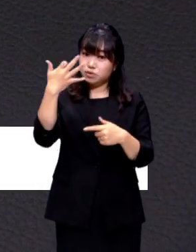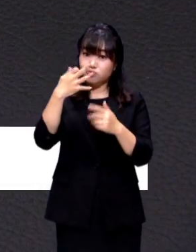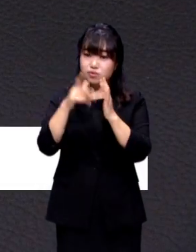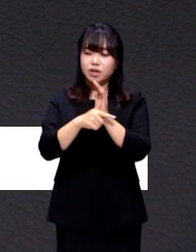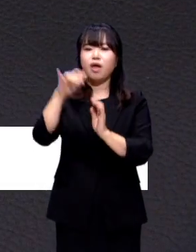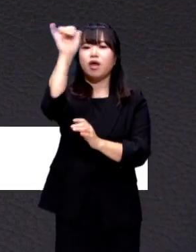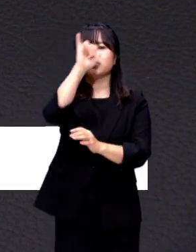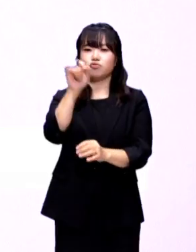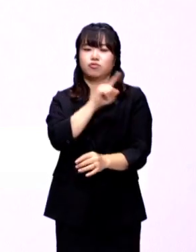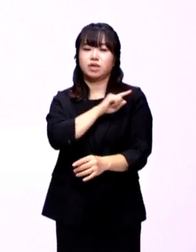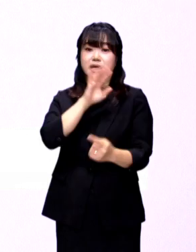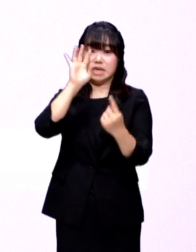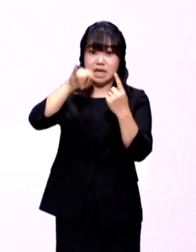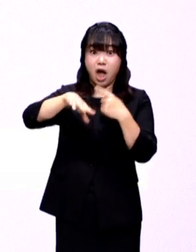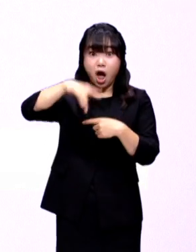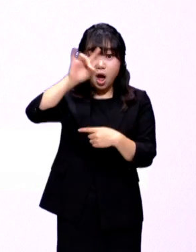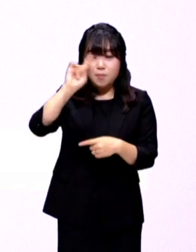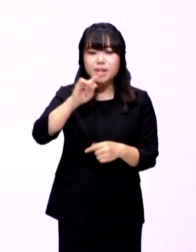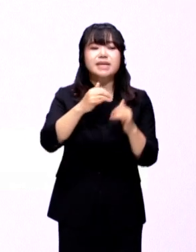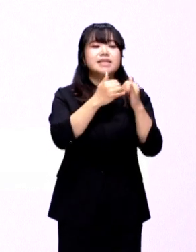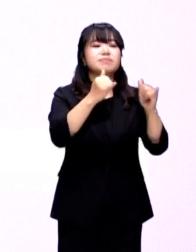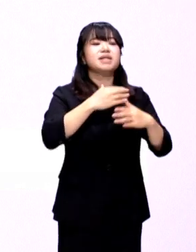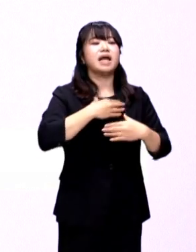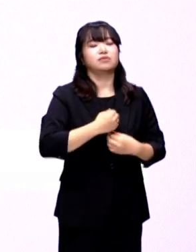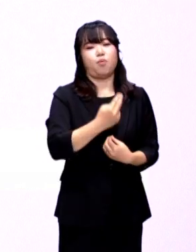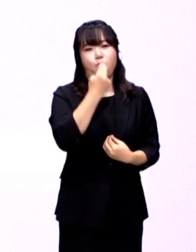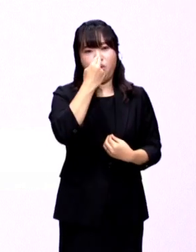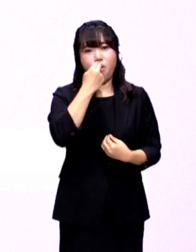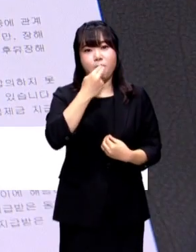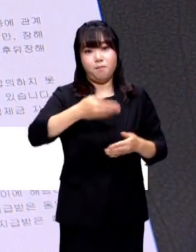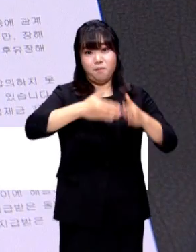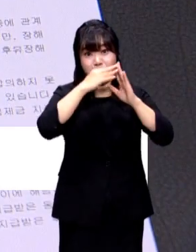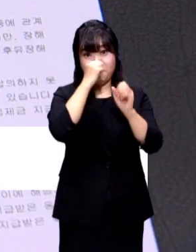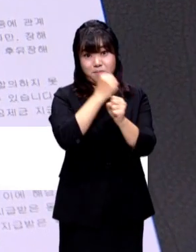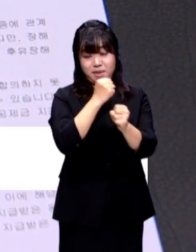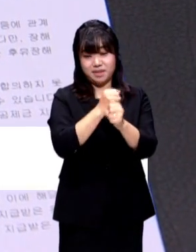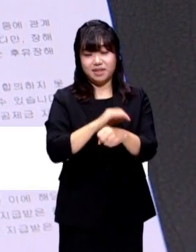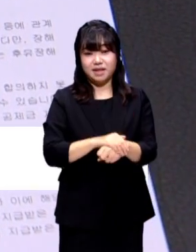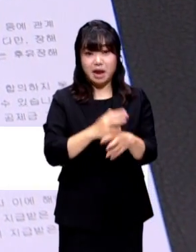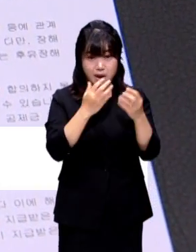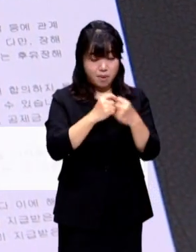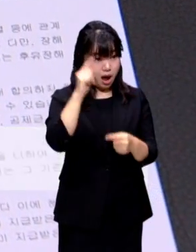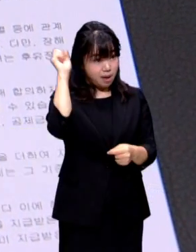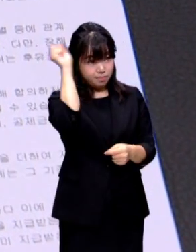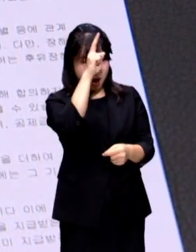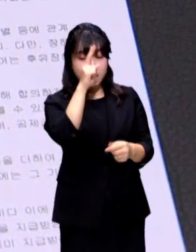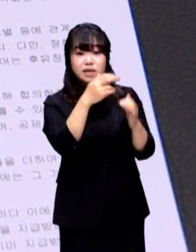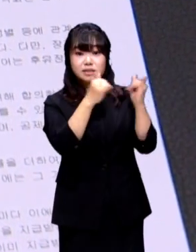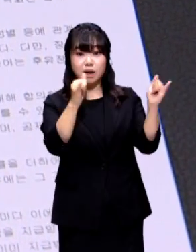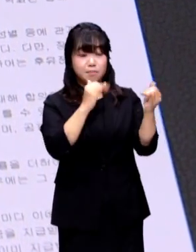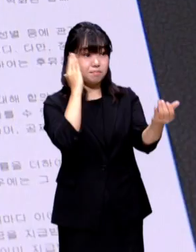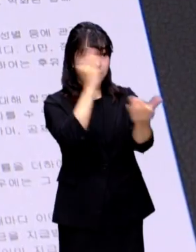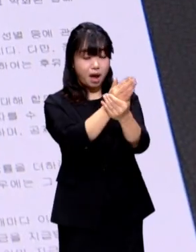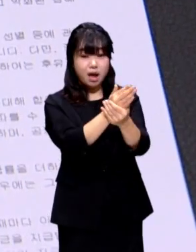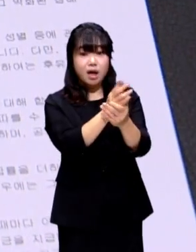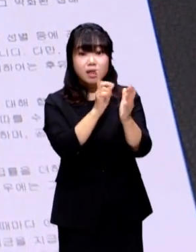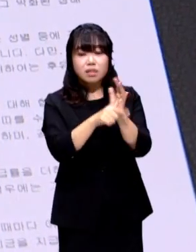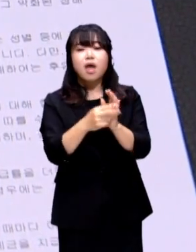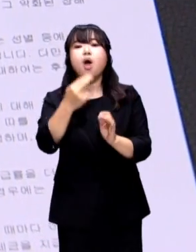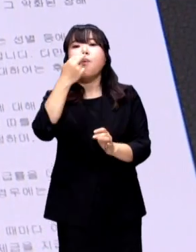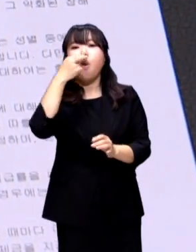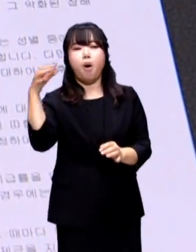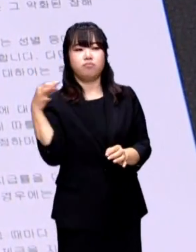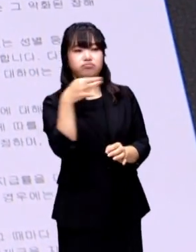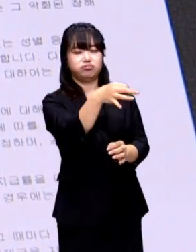전국에서 처음으로 시민 안전보험을 도입했습니다. 시민들이 예기치 못한 사고를 당할 경우